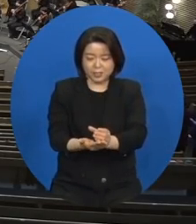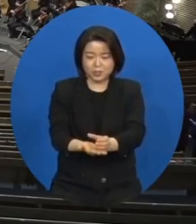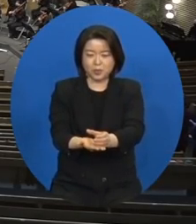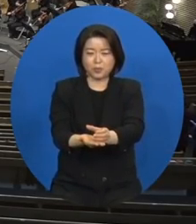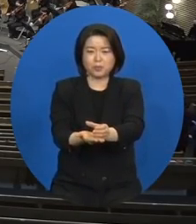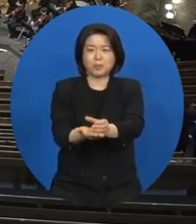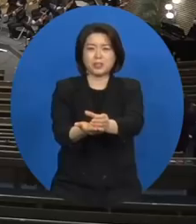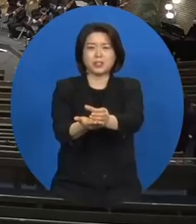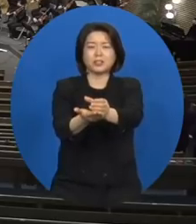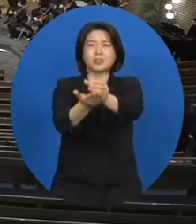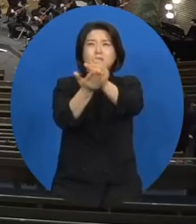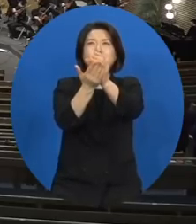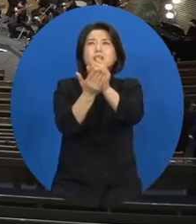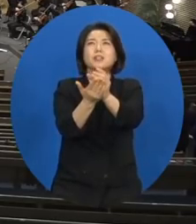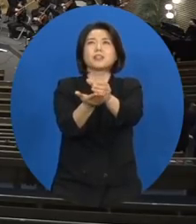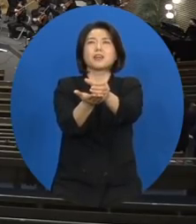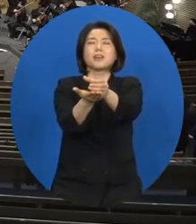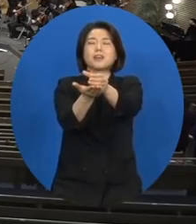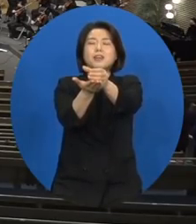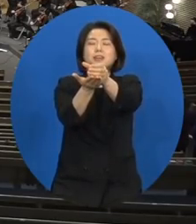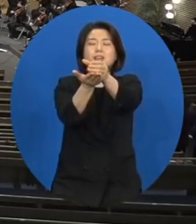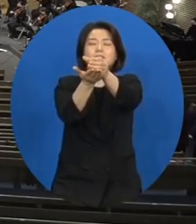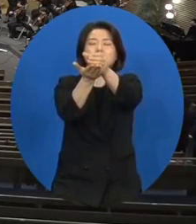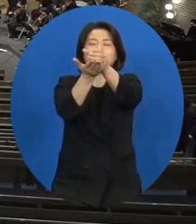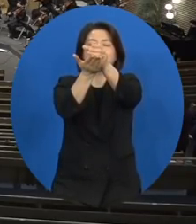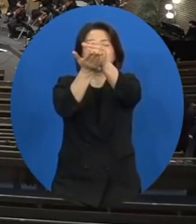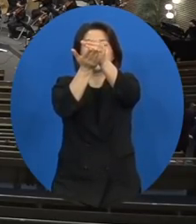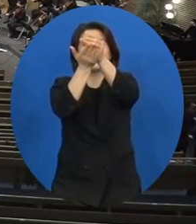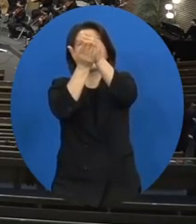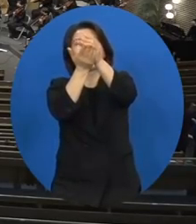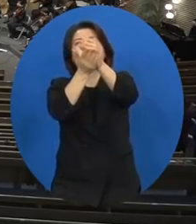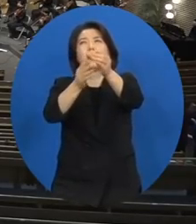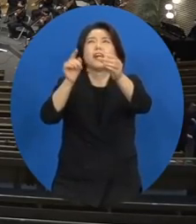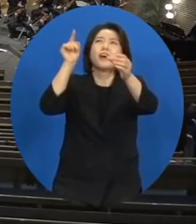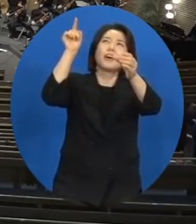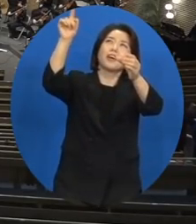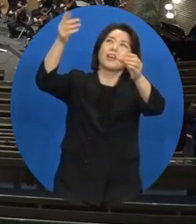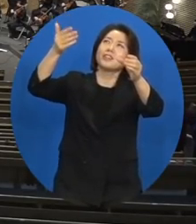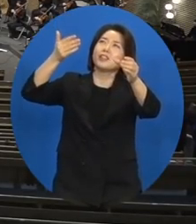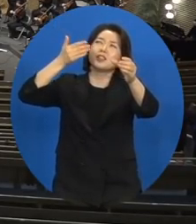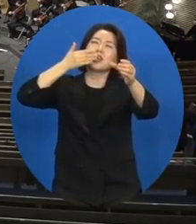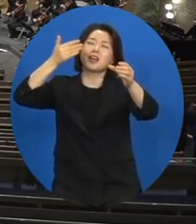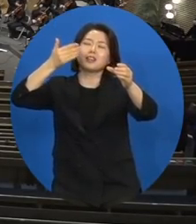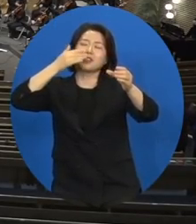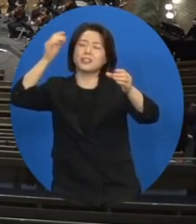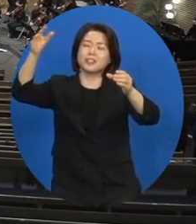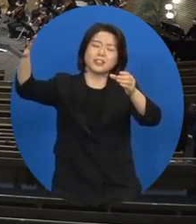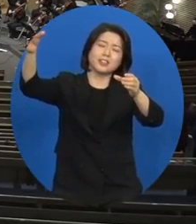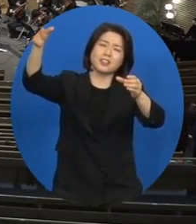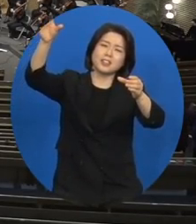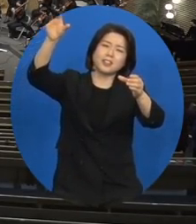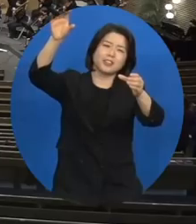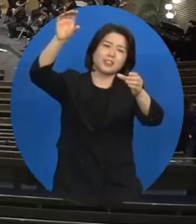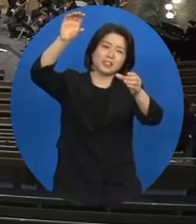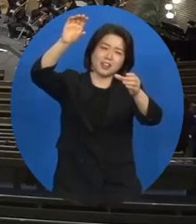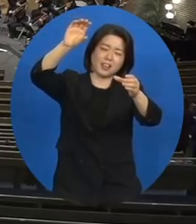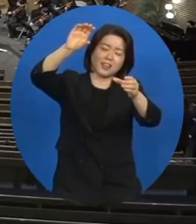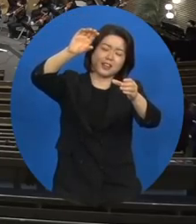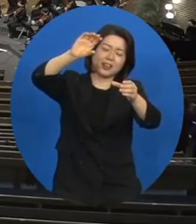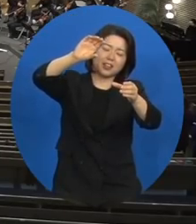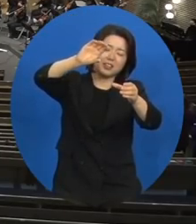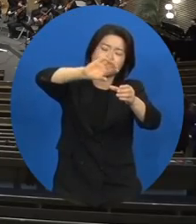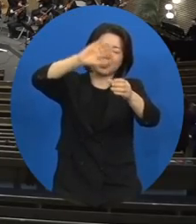이렇게 dd 아 하하 그냥 최대인